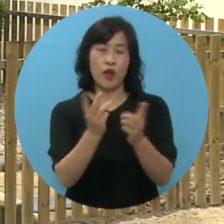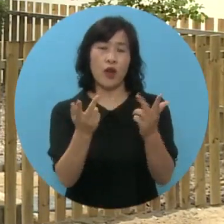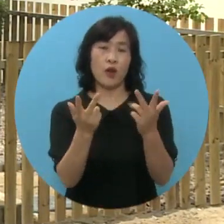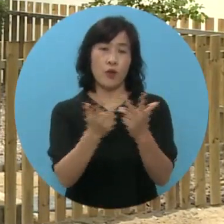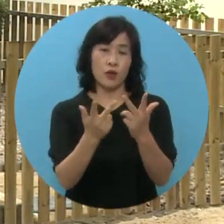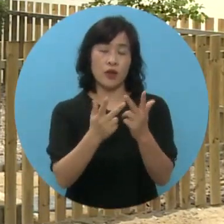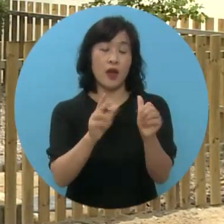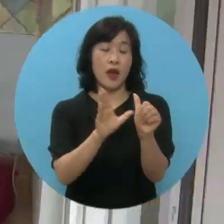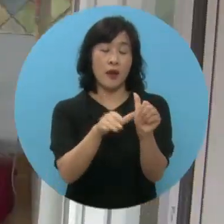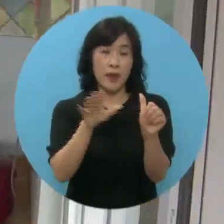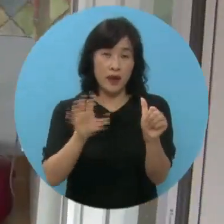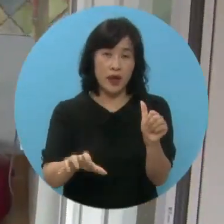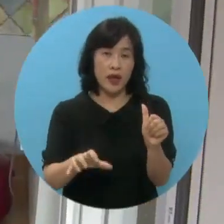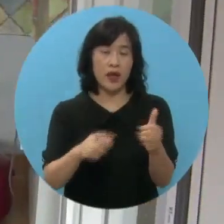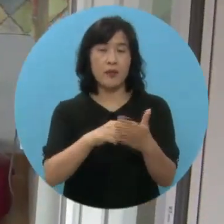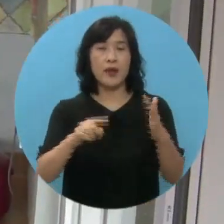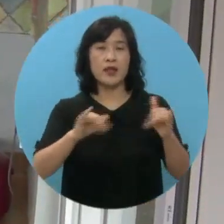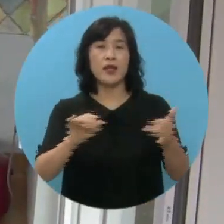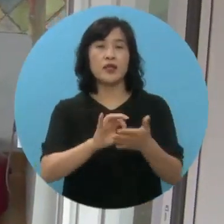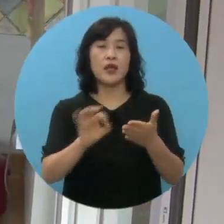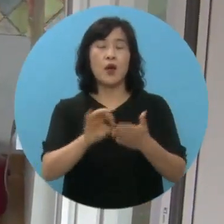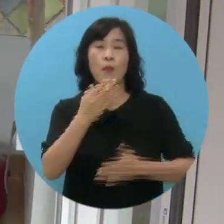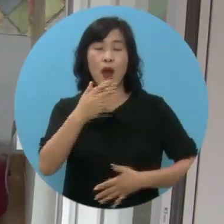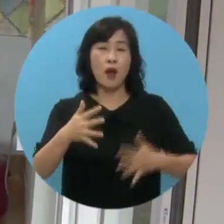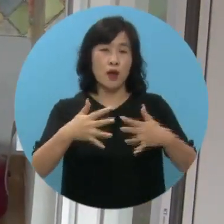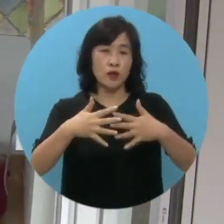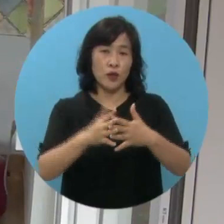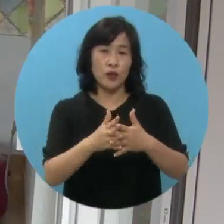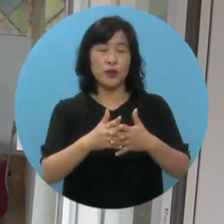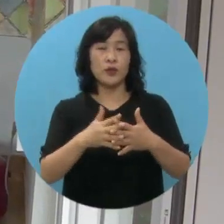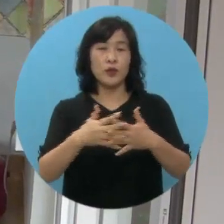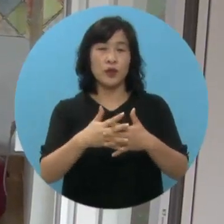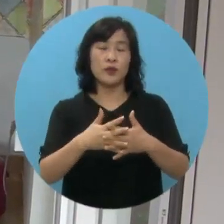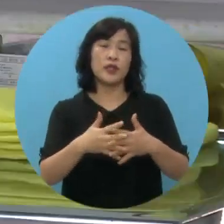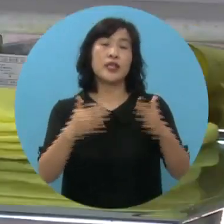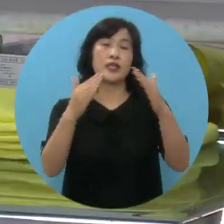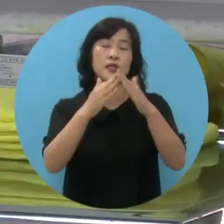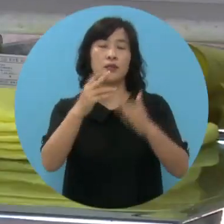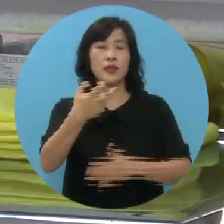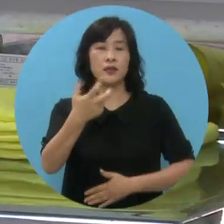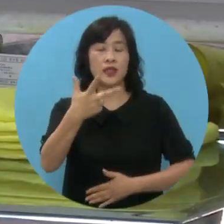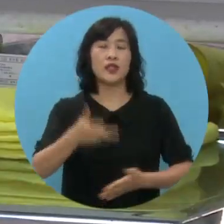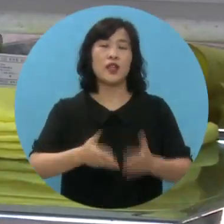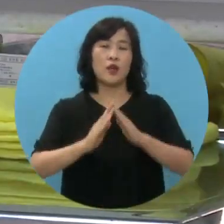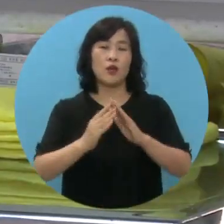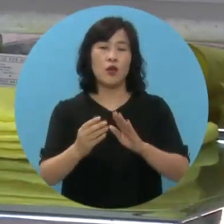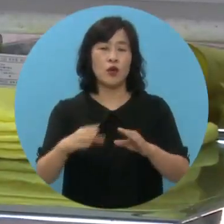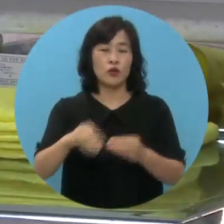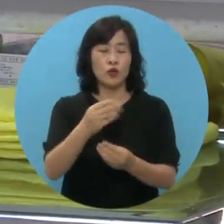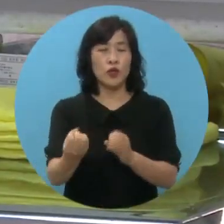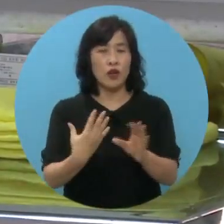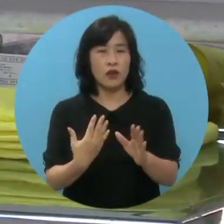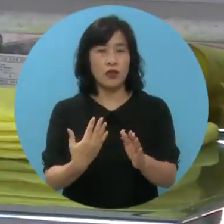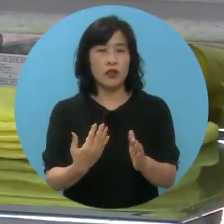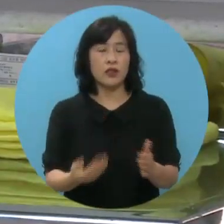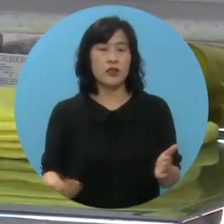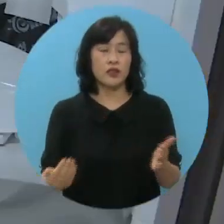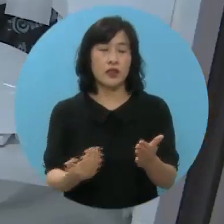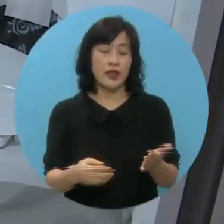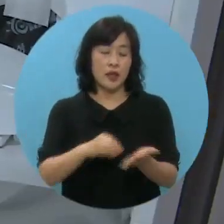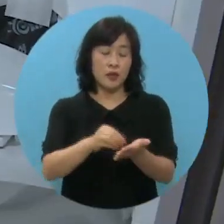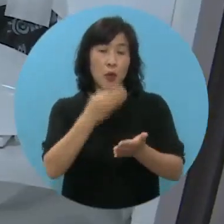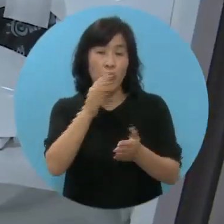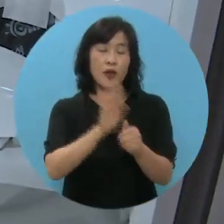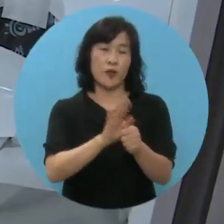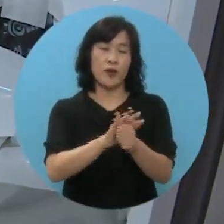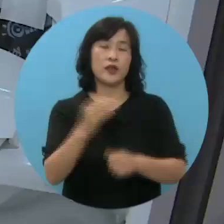구례와 곡성, 한평 등에 이재민이 사용할 수 있는 조립주택 77동을 세우고 추석 전에 입주할 수 있도록